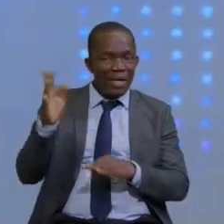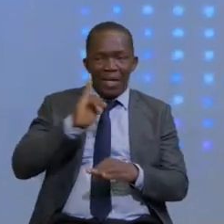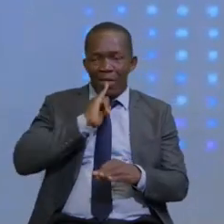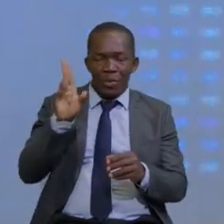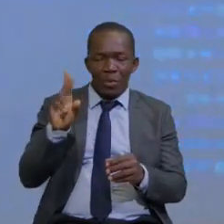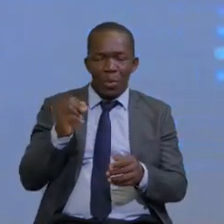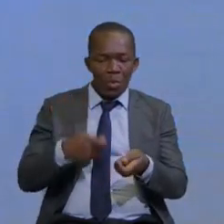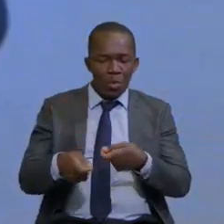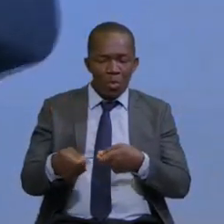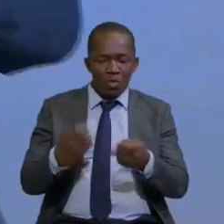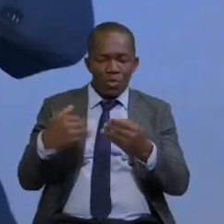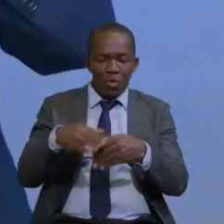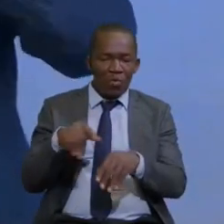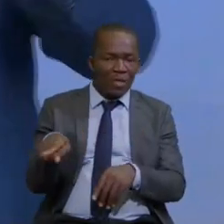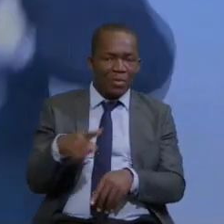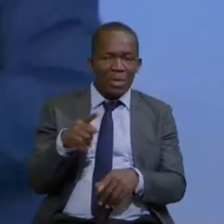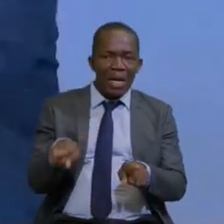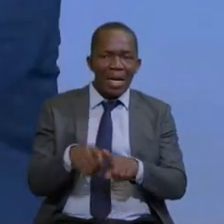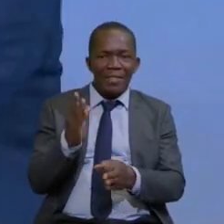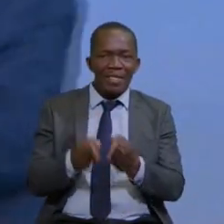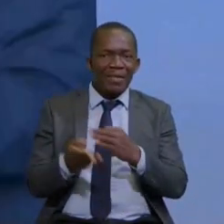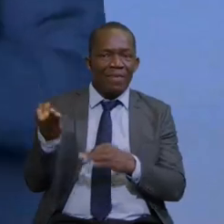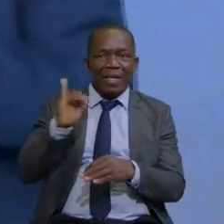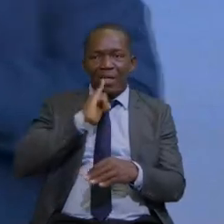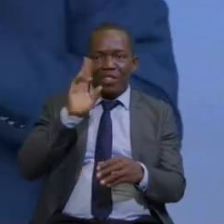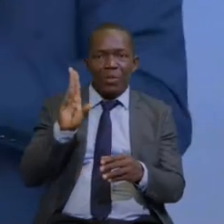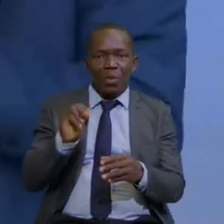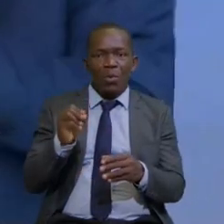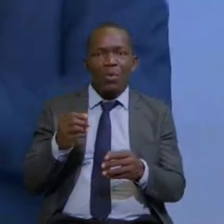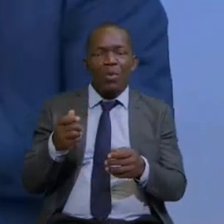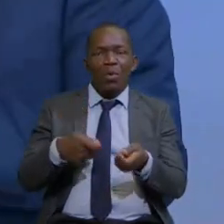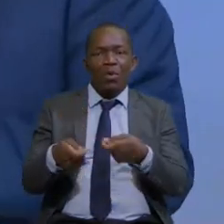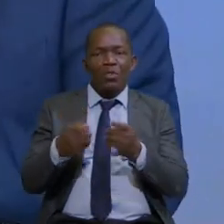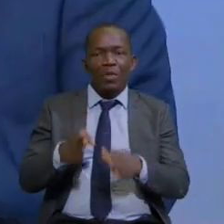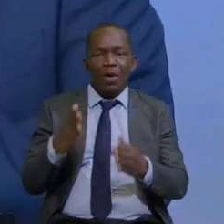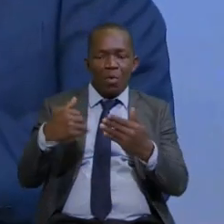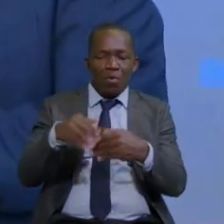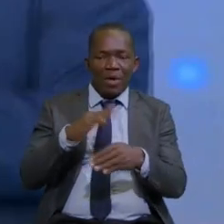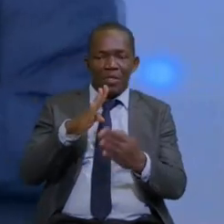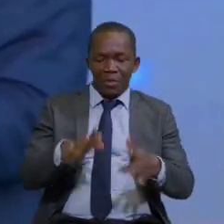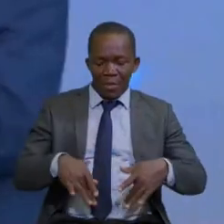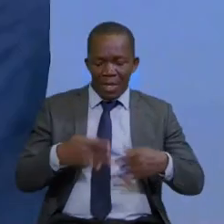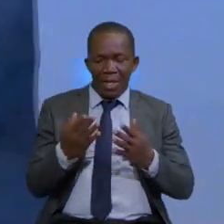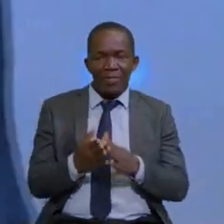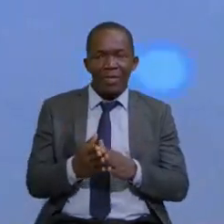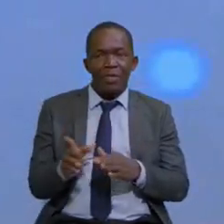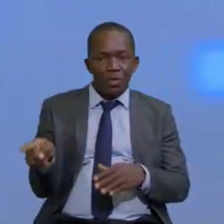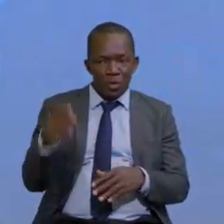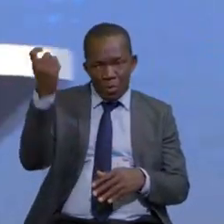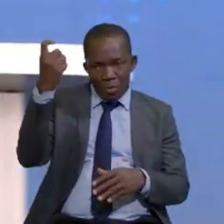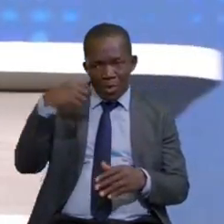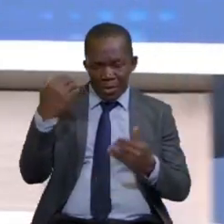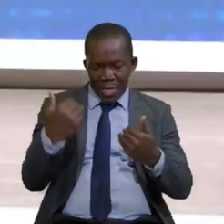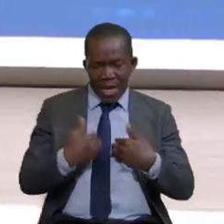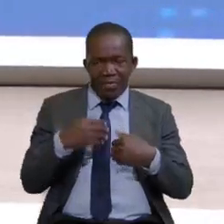Et savoir qu'il y a des directeurs. Si tu es une âme qui vient au Seigneur, tu dois avoir l'autorité sur sa vie.